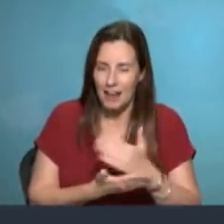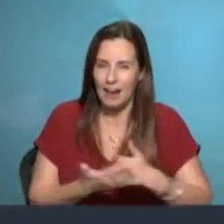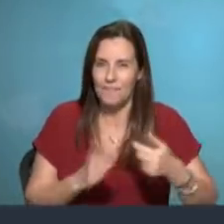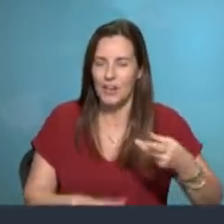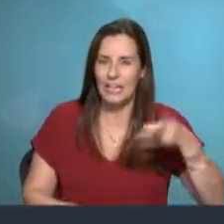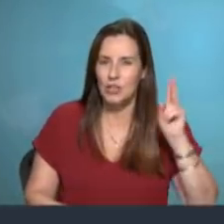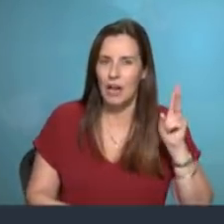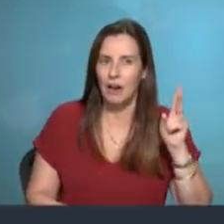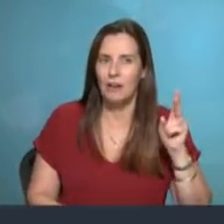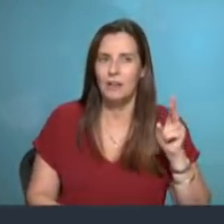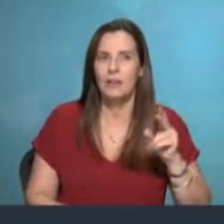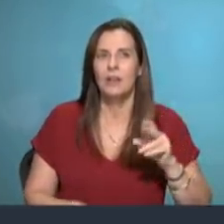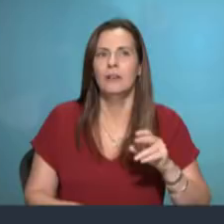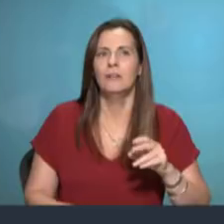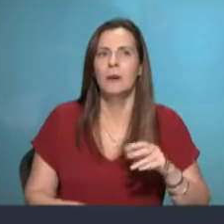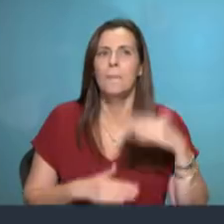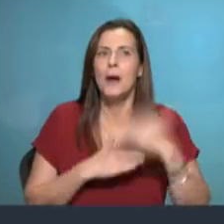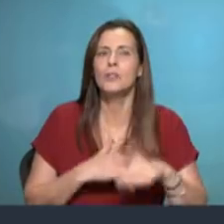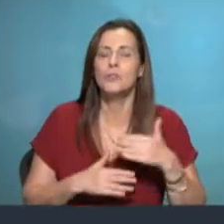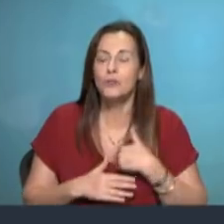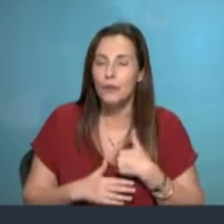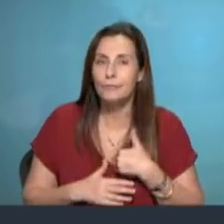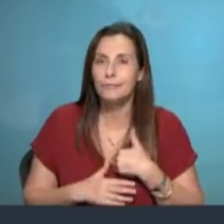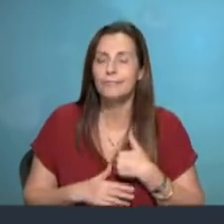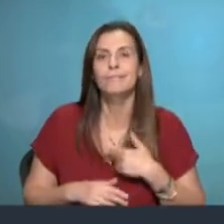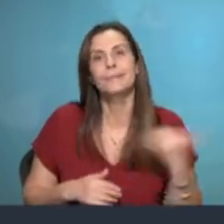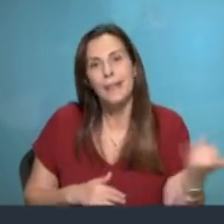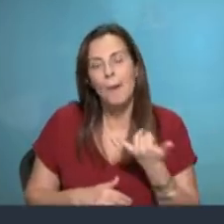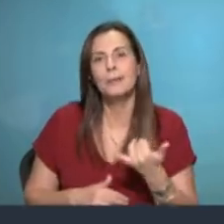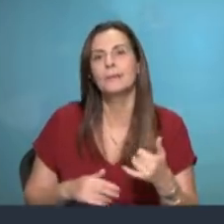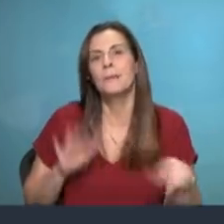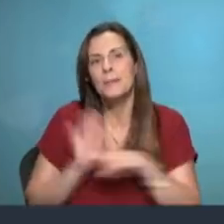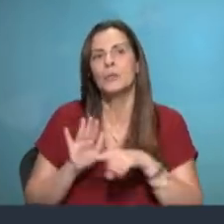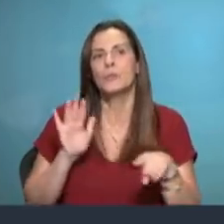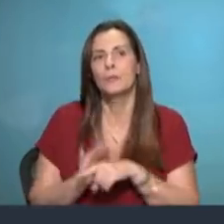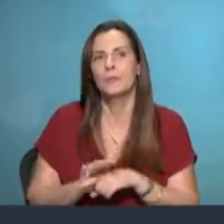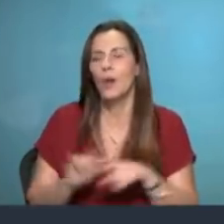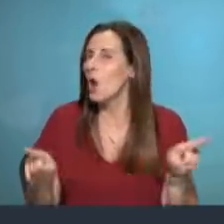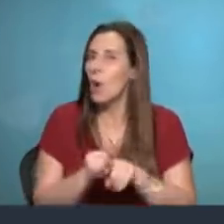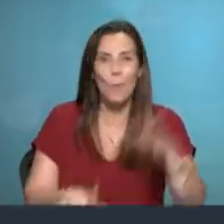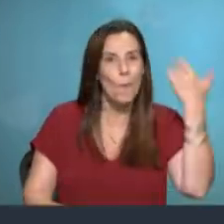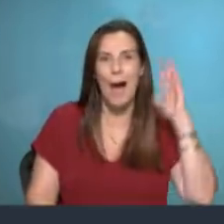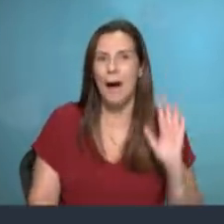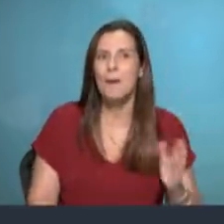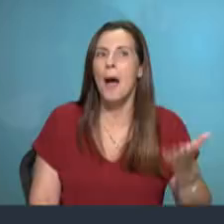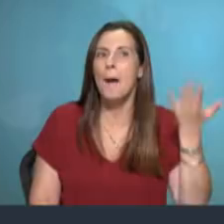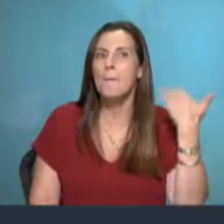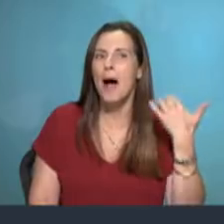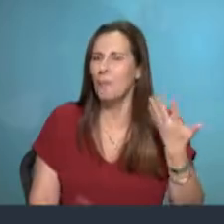שנרוויח יותר בכל מיני, בסוף אנחנו תמיד קרובים למינוס. לא כמו פעם.